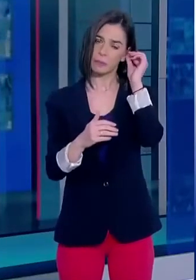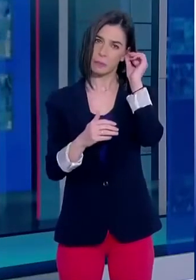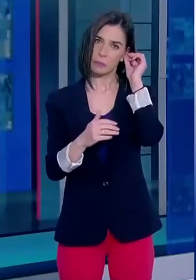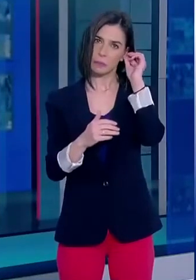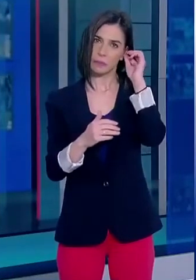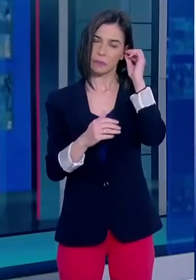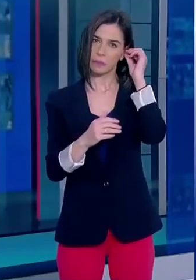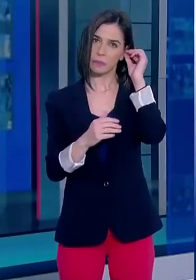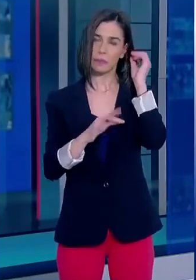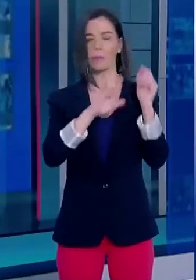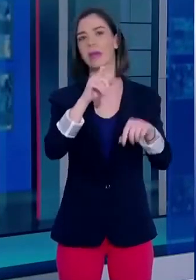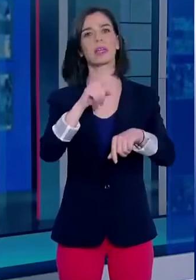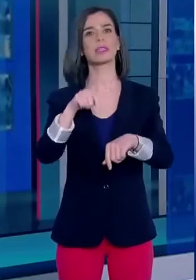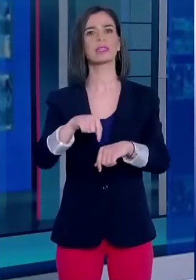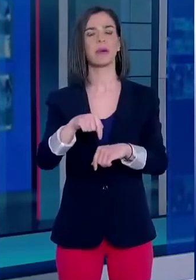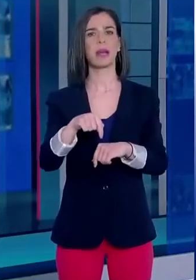Έως σήμερα